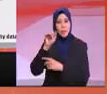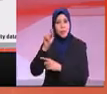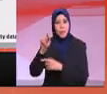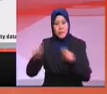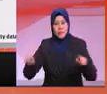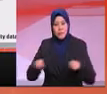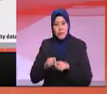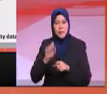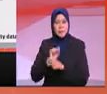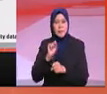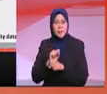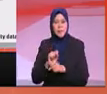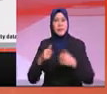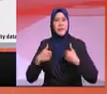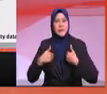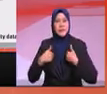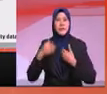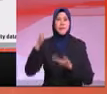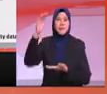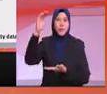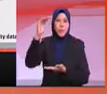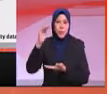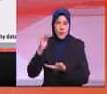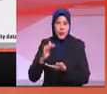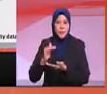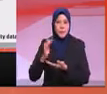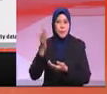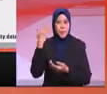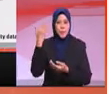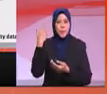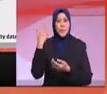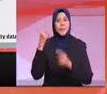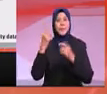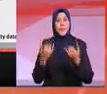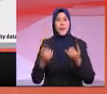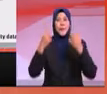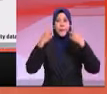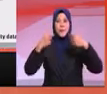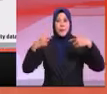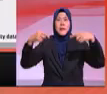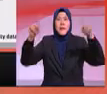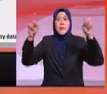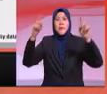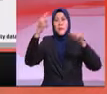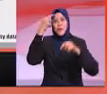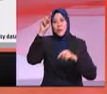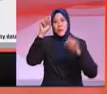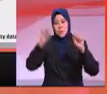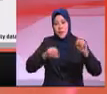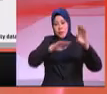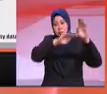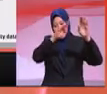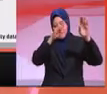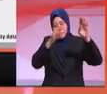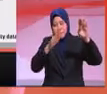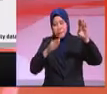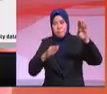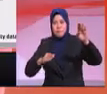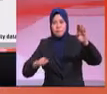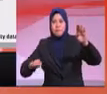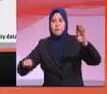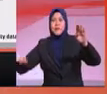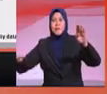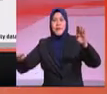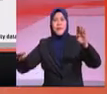kerja, semua adalah berkurangan ketika itu. Itu sebab kita berjaya untuk meratakan ataupun landaikan